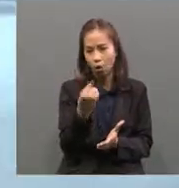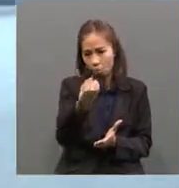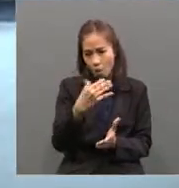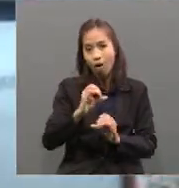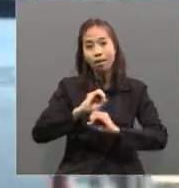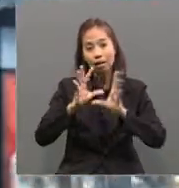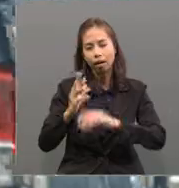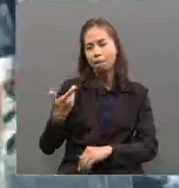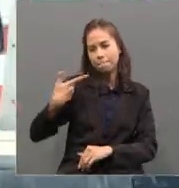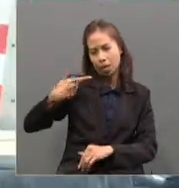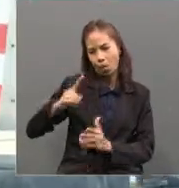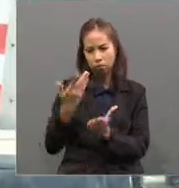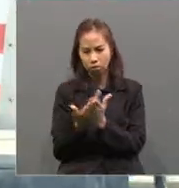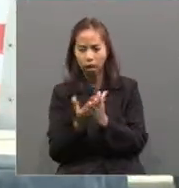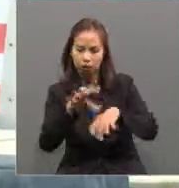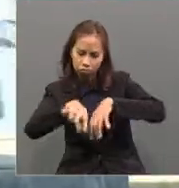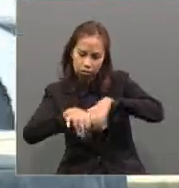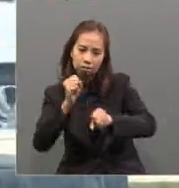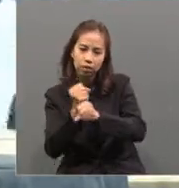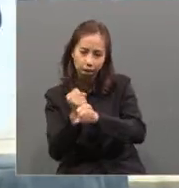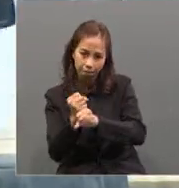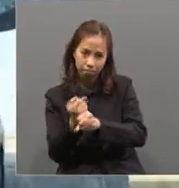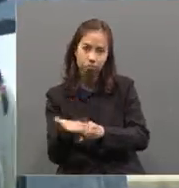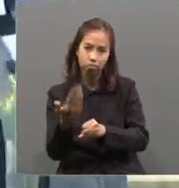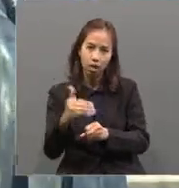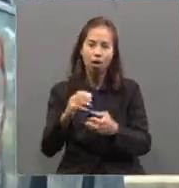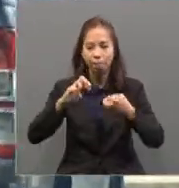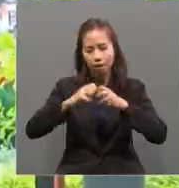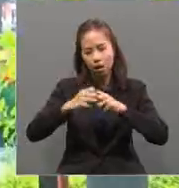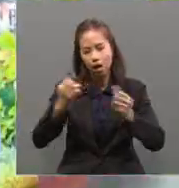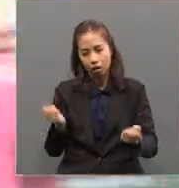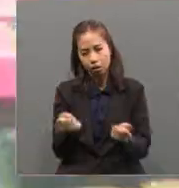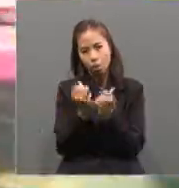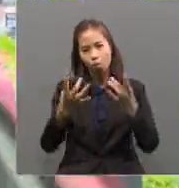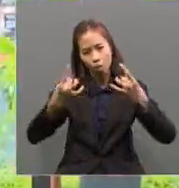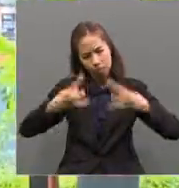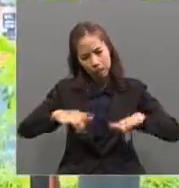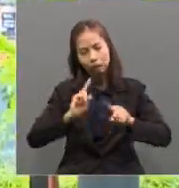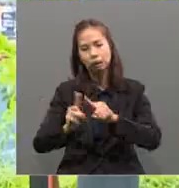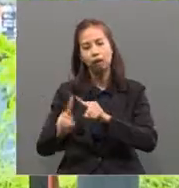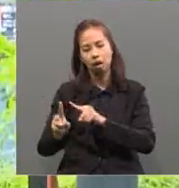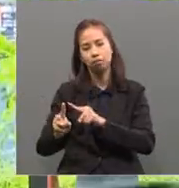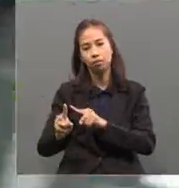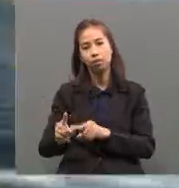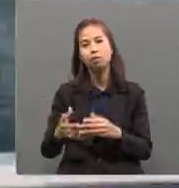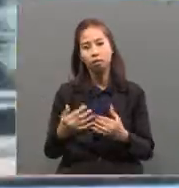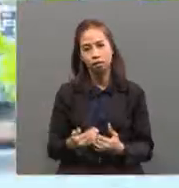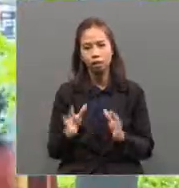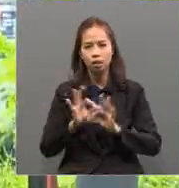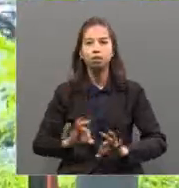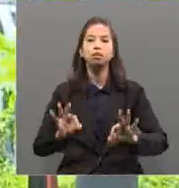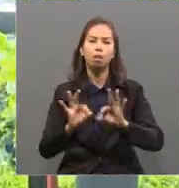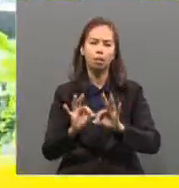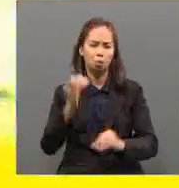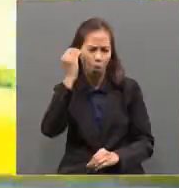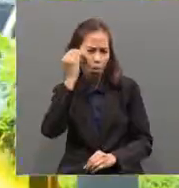ค่าแล้วก็ประโยชน์ในการดำเนินนโยบายระบุผลกระทบความเสี่ยงในการดำเนินนโยบายซึ่งเรื่องนี้เขาบอกว่าจะต้องใช้องค์